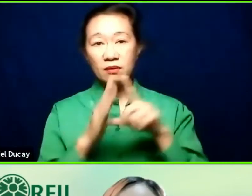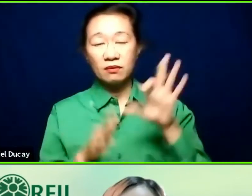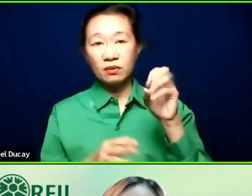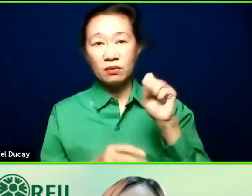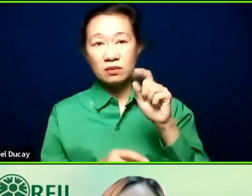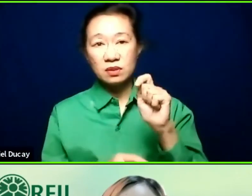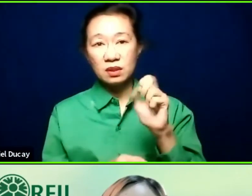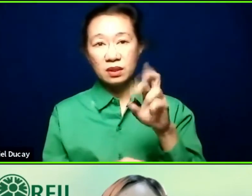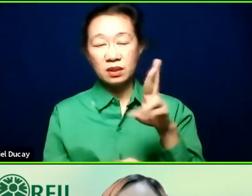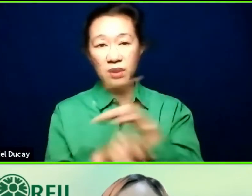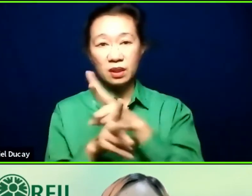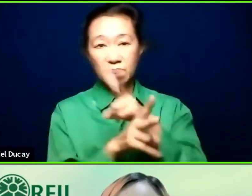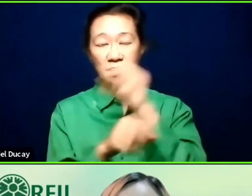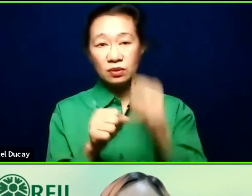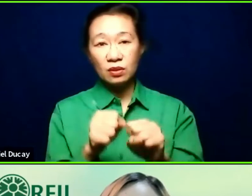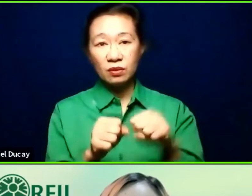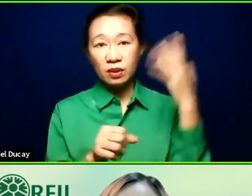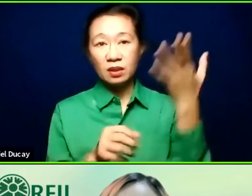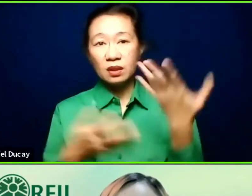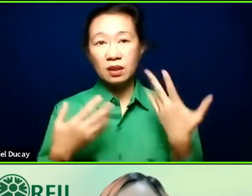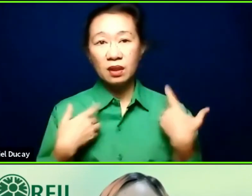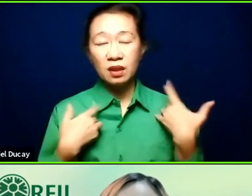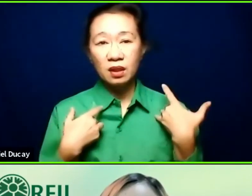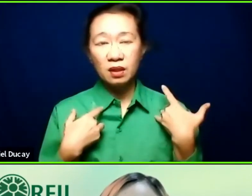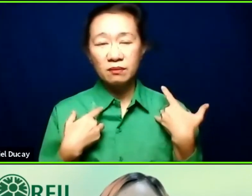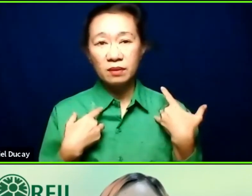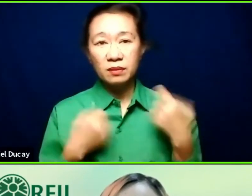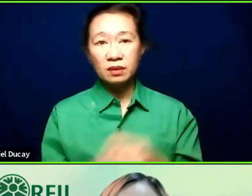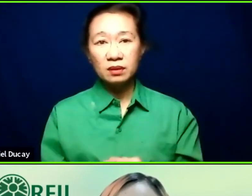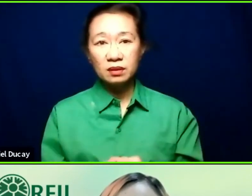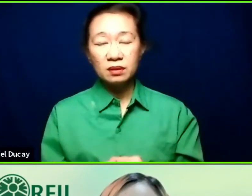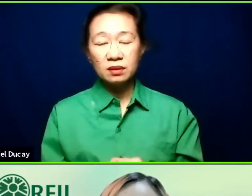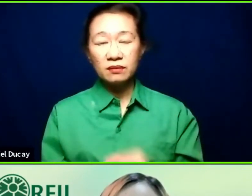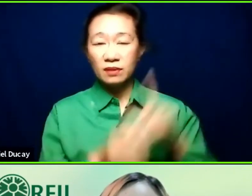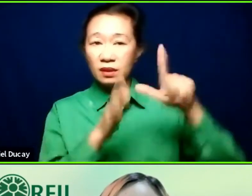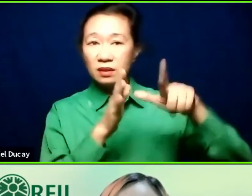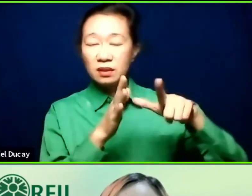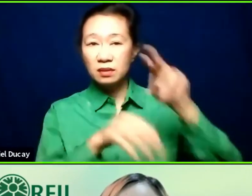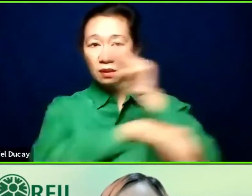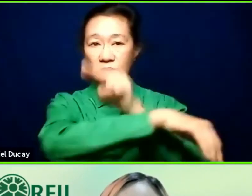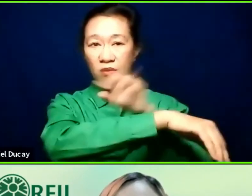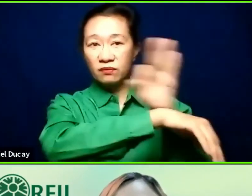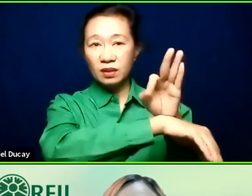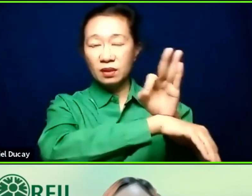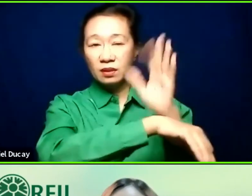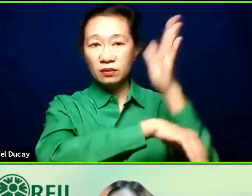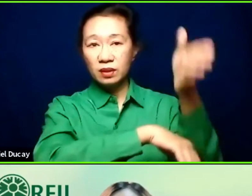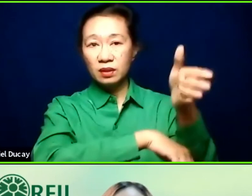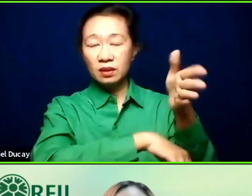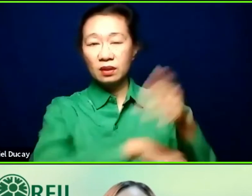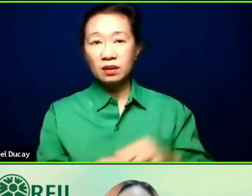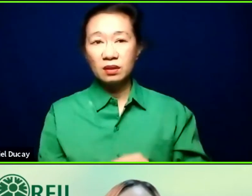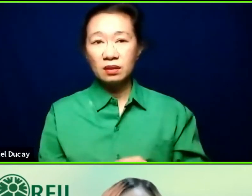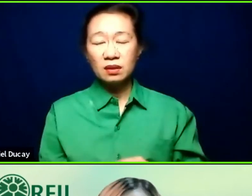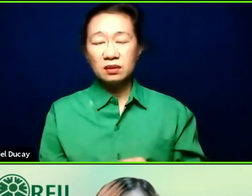So we will explore, no, if later on, no, Northfield will